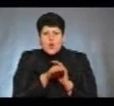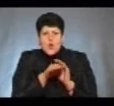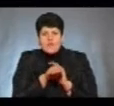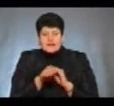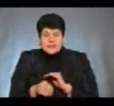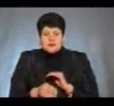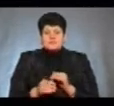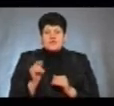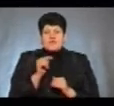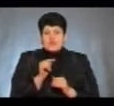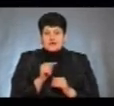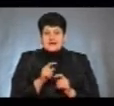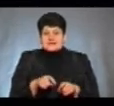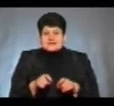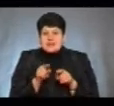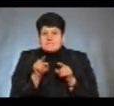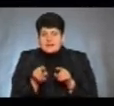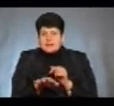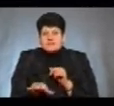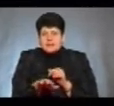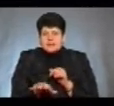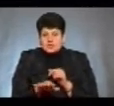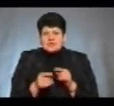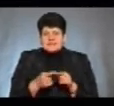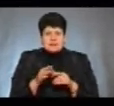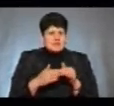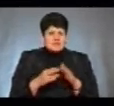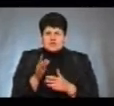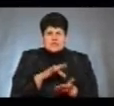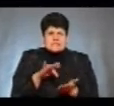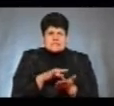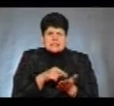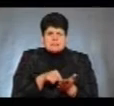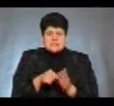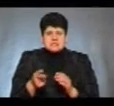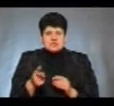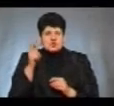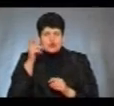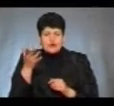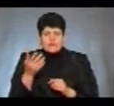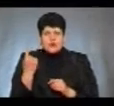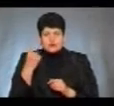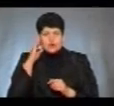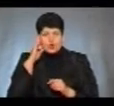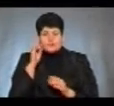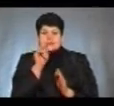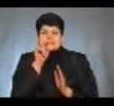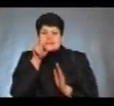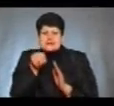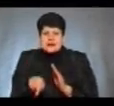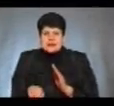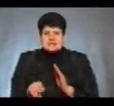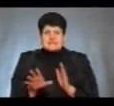Вони забігли на територію, це практично в центрі міста Чорткова. Один з хлопчиків, цей власник, який загинув, заліз в